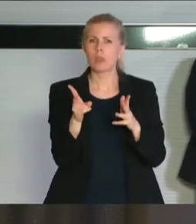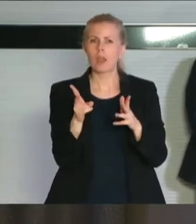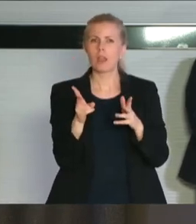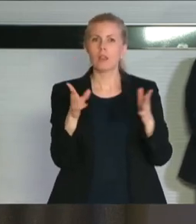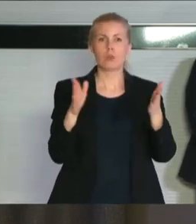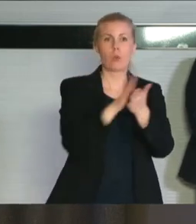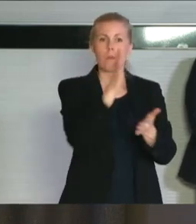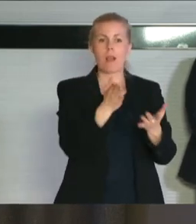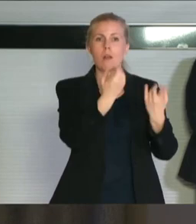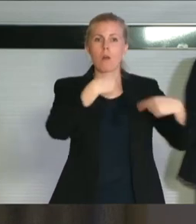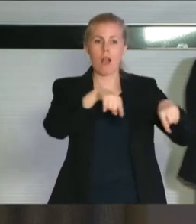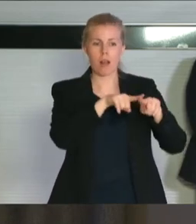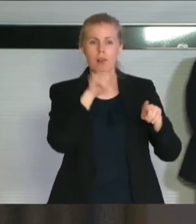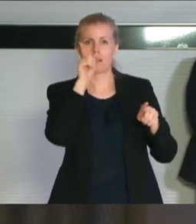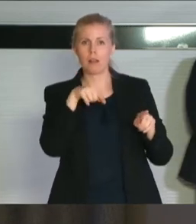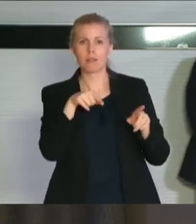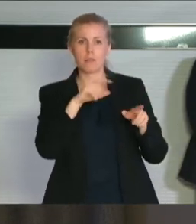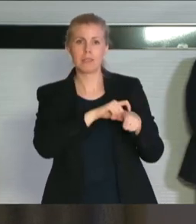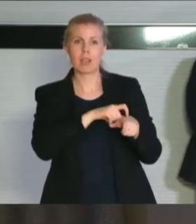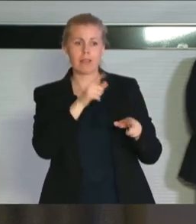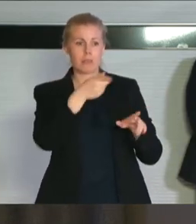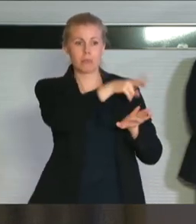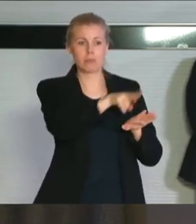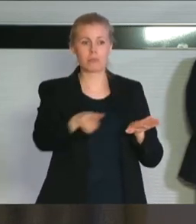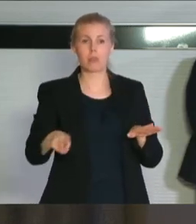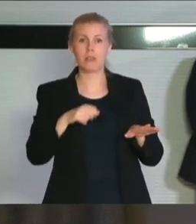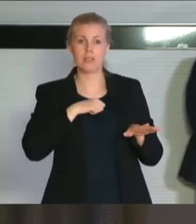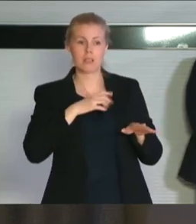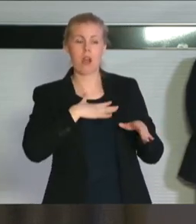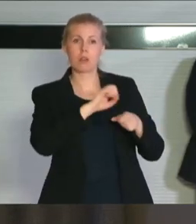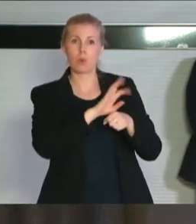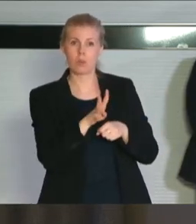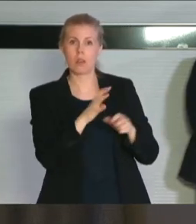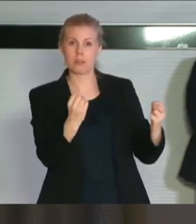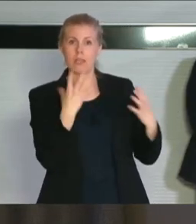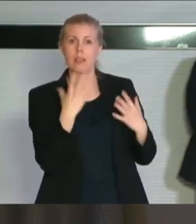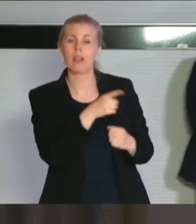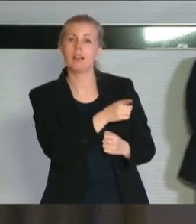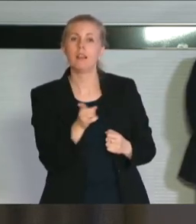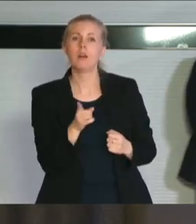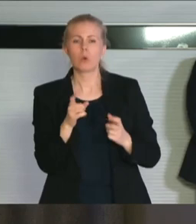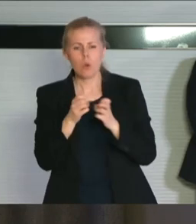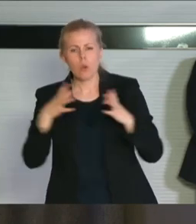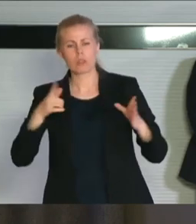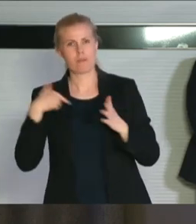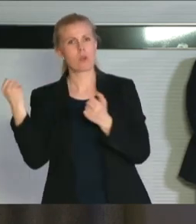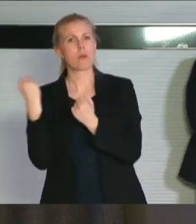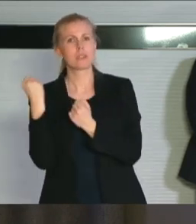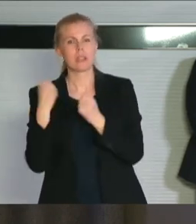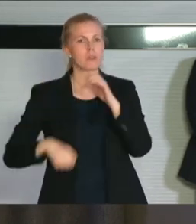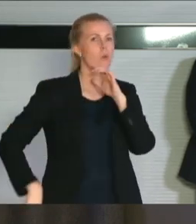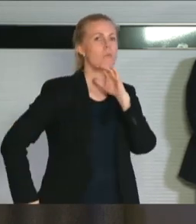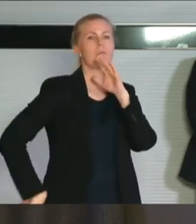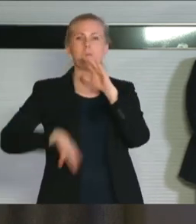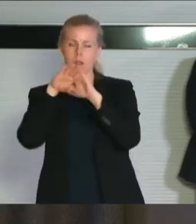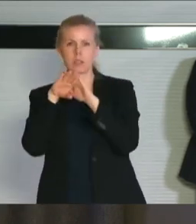lokaler til å ha pasienter som er koronasmitte, for eksempel, og utvide kapasiteten vår til det maksimale